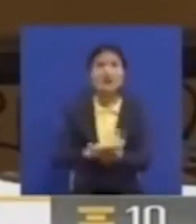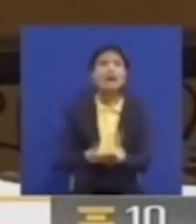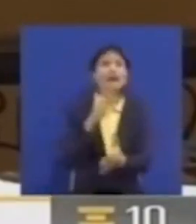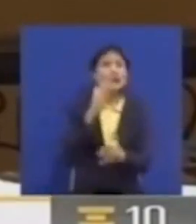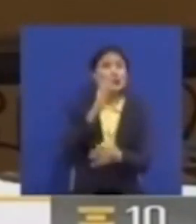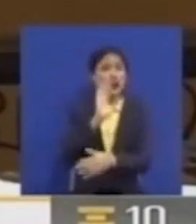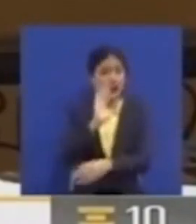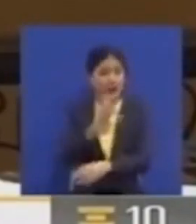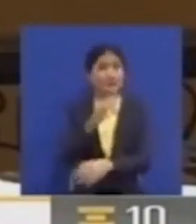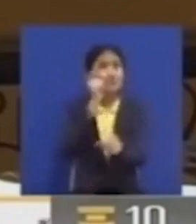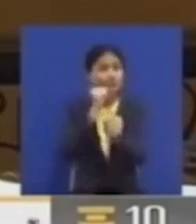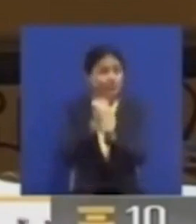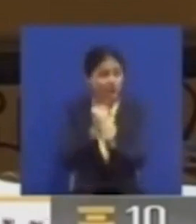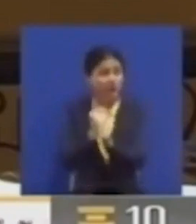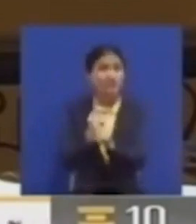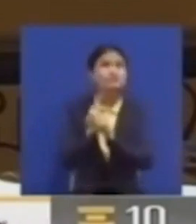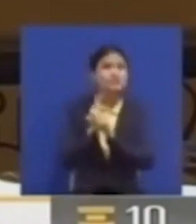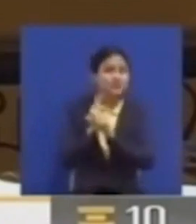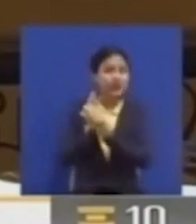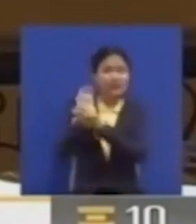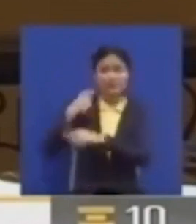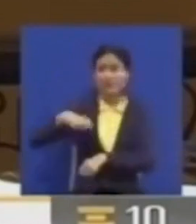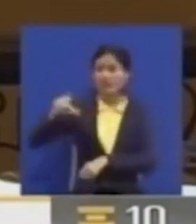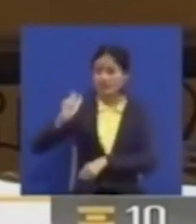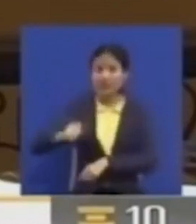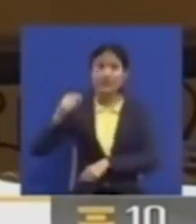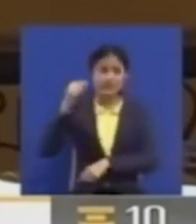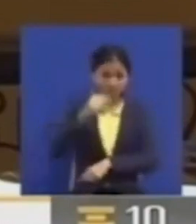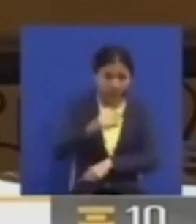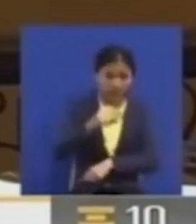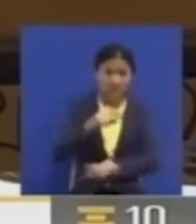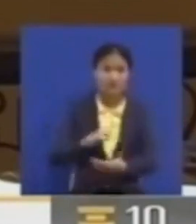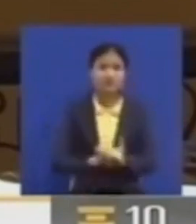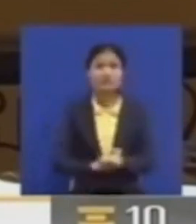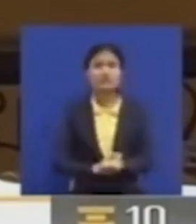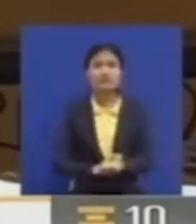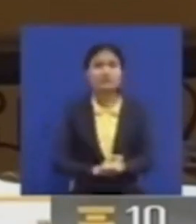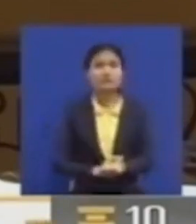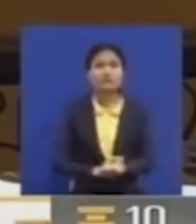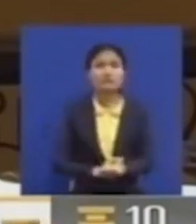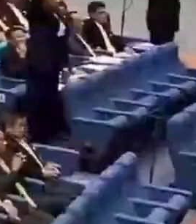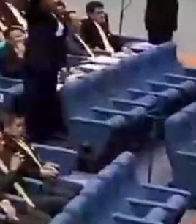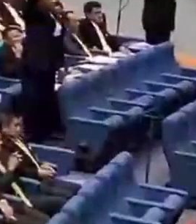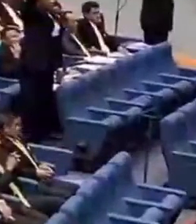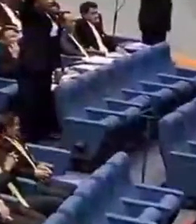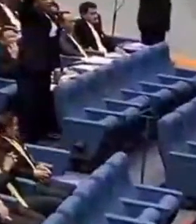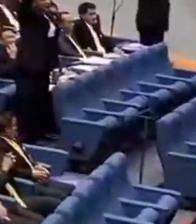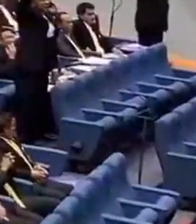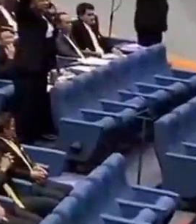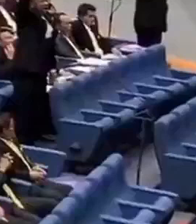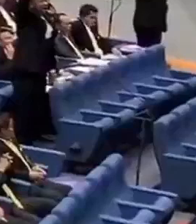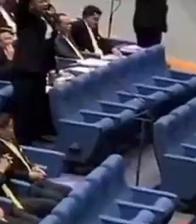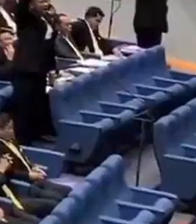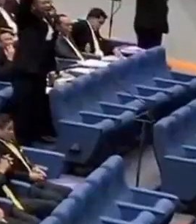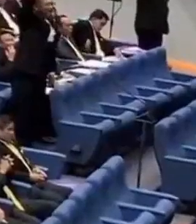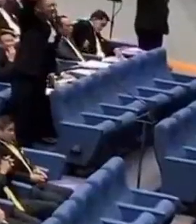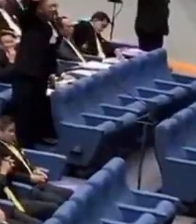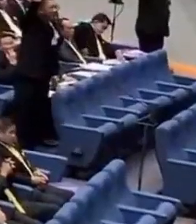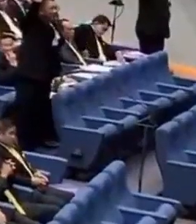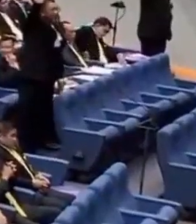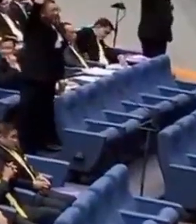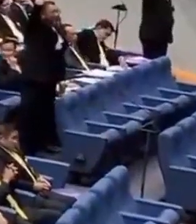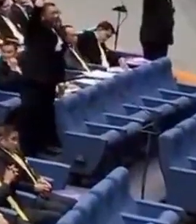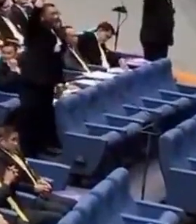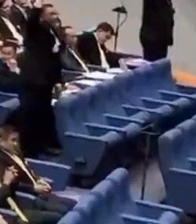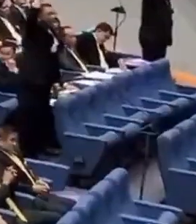ราปรารถนาอยากจะเห็นนะครับดังนั้นก็ไม่ได้รู้สึกอะไรกับเหตุการณ์เขาเรียกอะไรไม่ได้รู้สึกเจ็บปวดหรือเศร้าหมอง